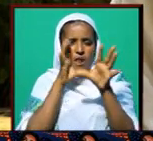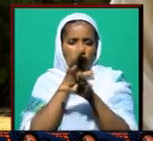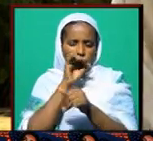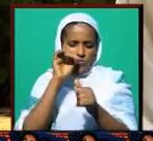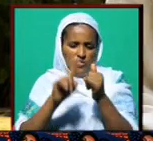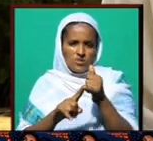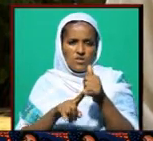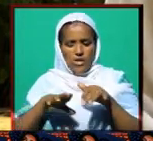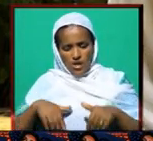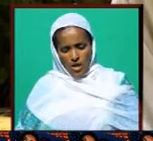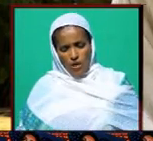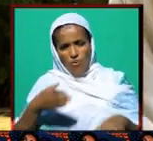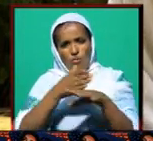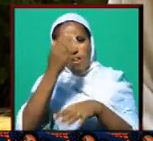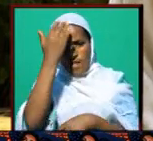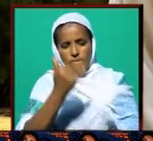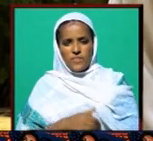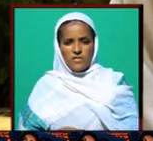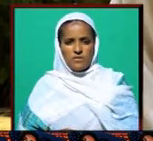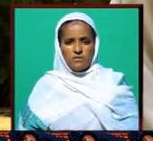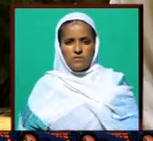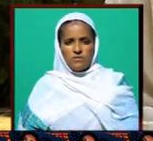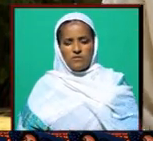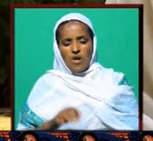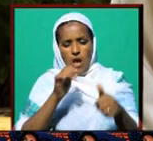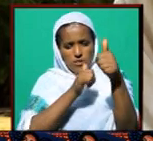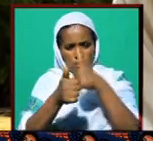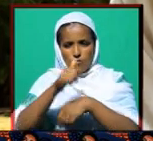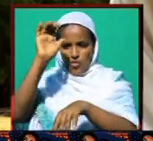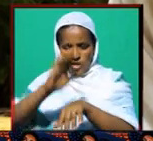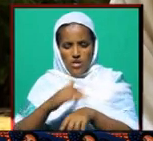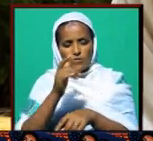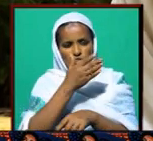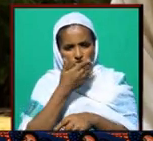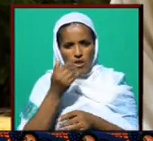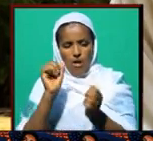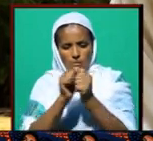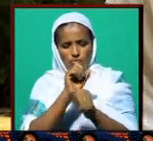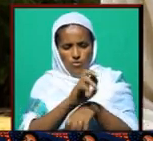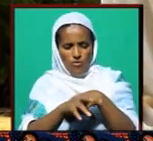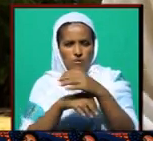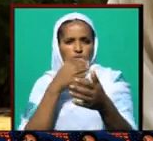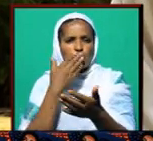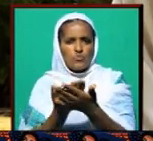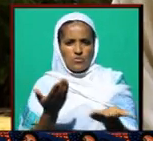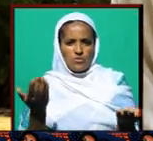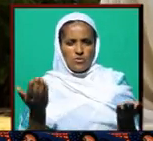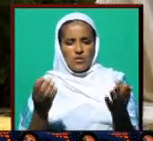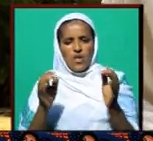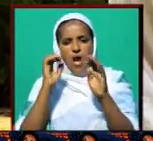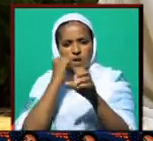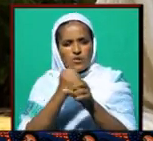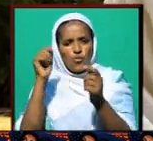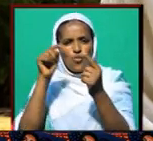አባቶቻችን፣ ለቡራኬ ነው የሚጠሩት አባቶች፣ ካለቀ በኋላ ማለት ነው፣ ከተደከመ በኋላ። ለምን አስቀድሞ አይጠሩ?